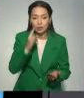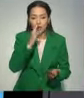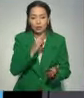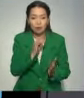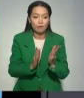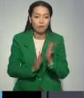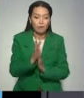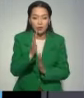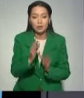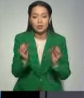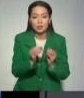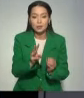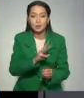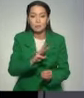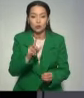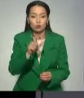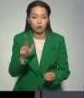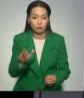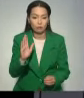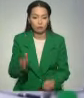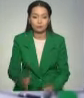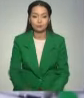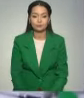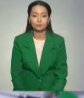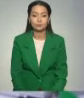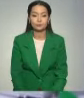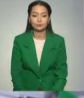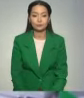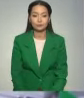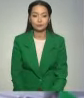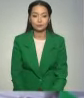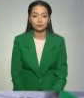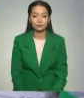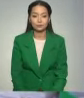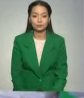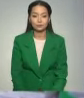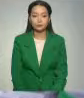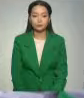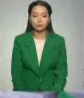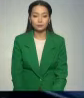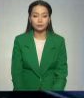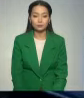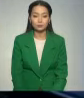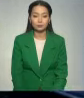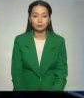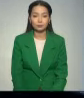вырастет до 10 миллионов человек Ах Дана сабр Олег Федоров Астана таймс